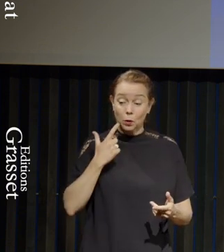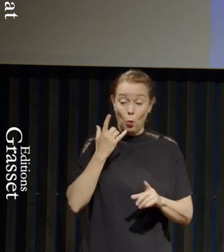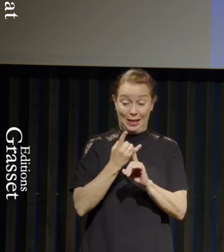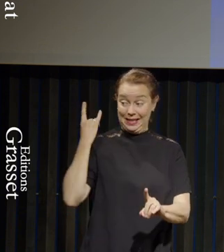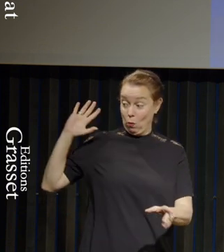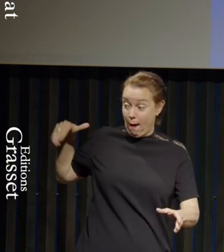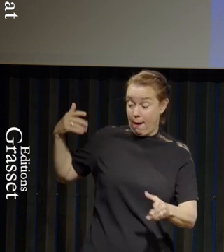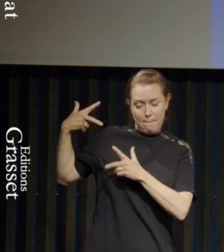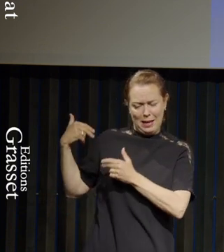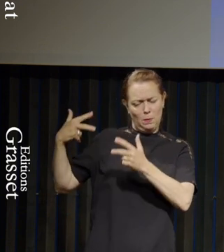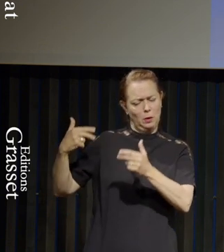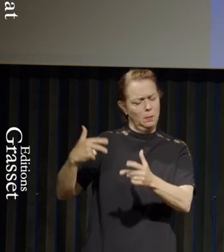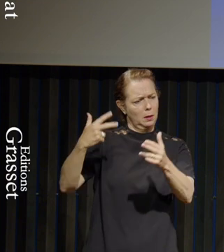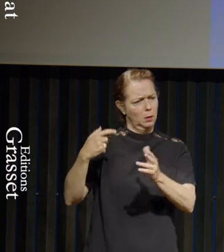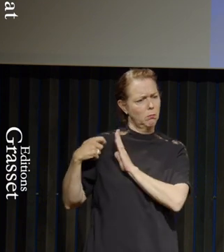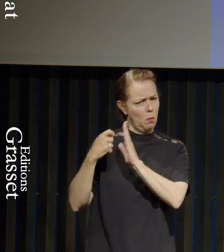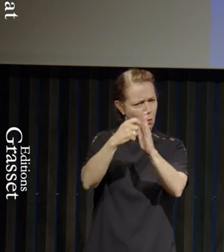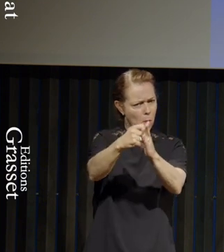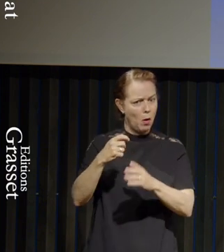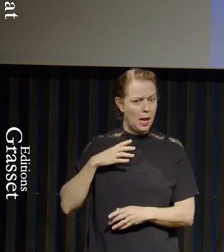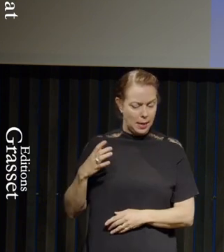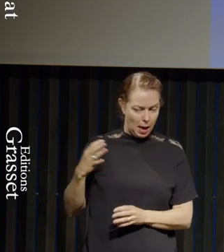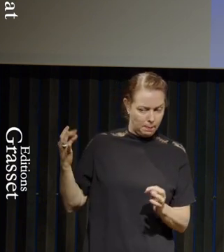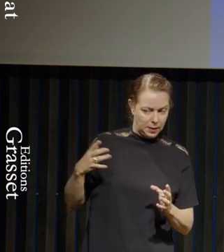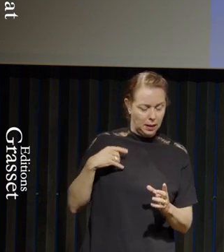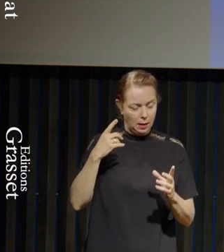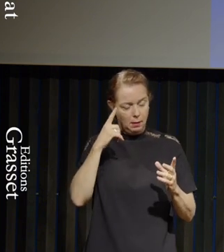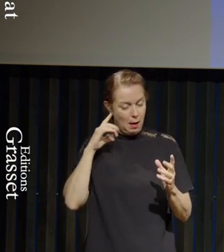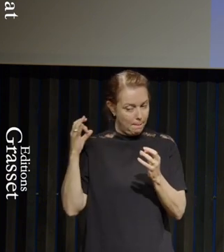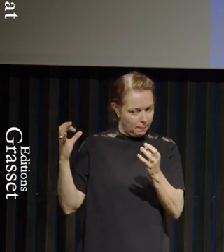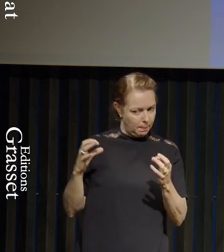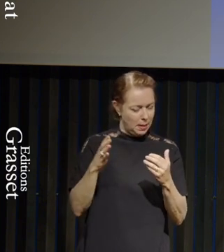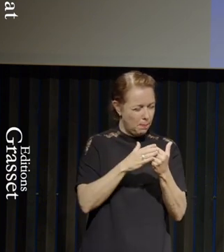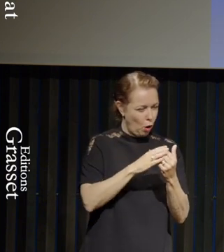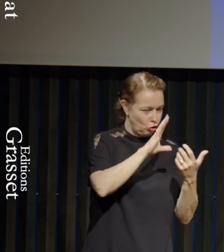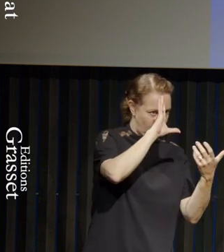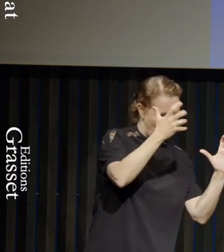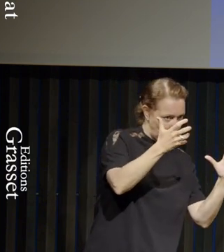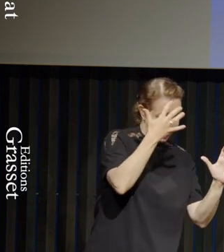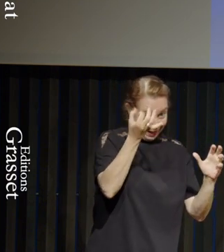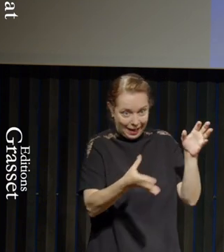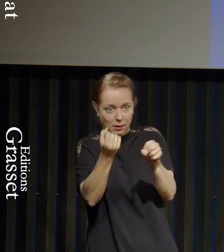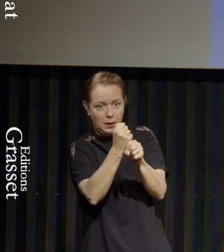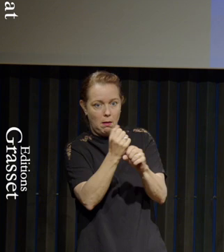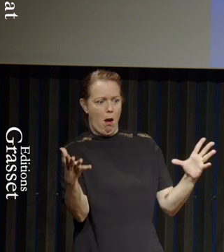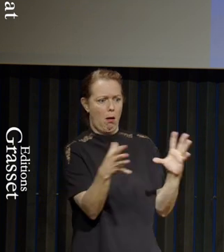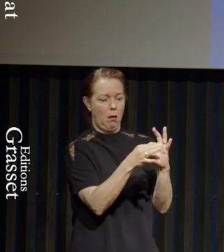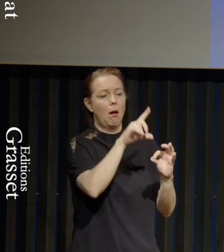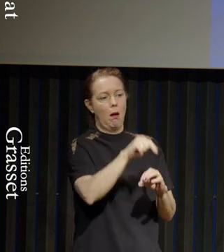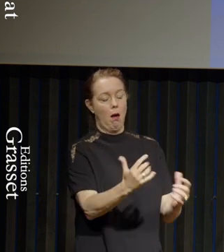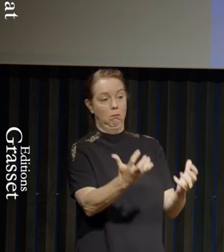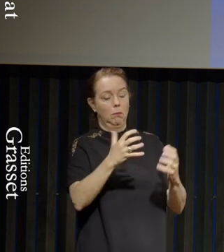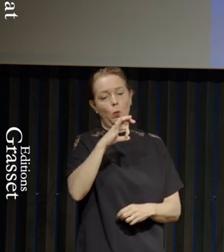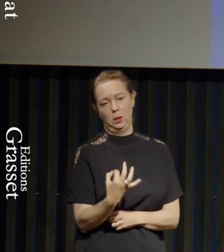fourmille de jalons de ce lien entre folie et créativité. Et en même temps, si